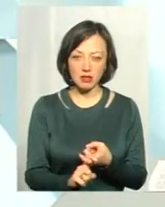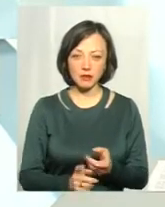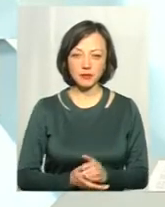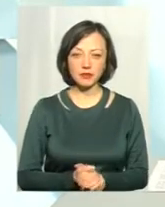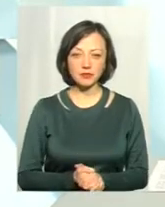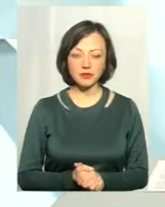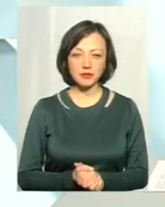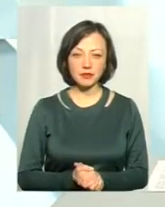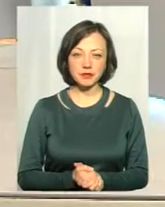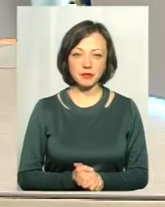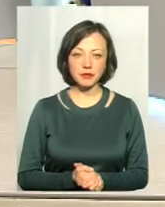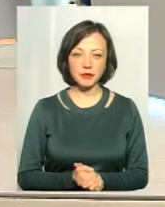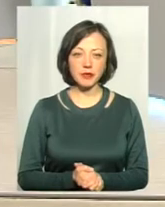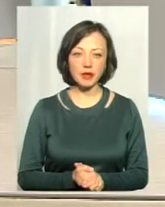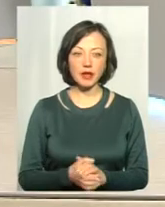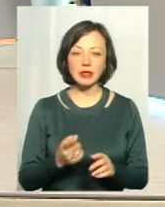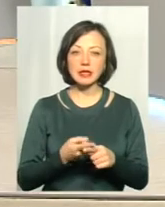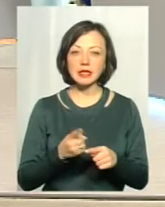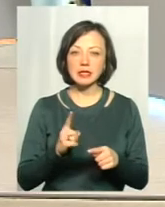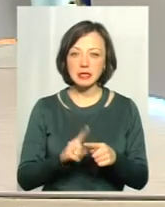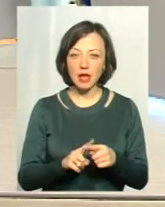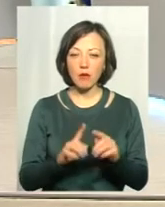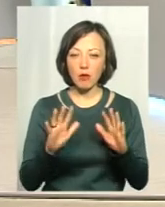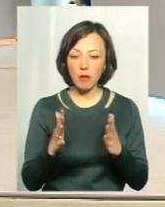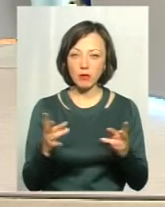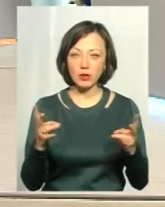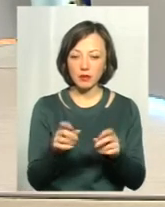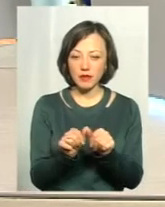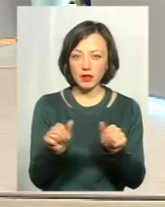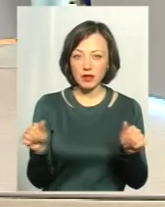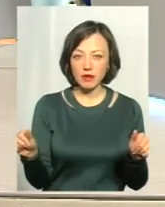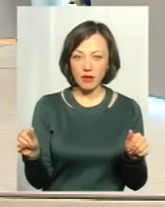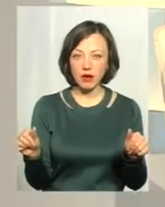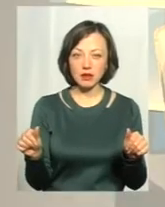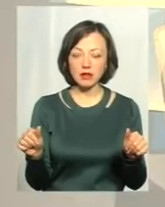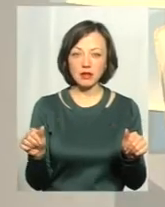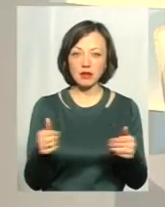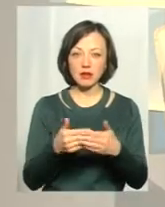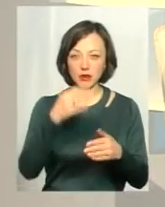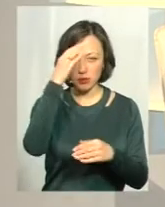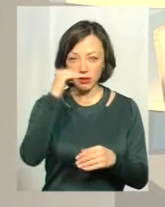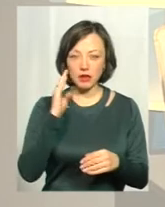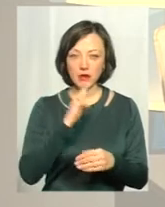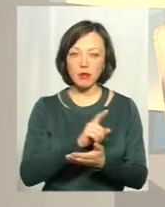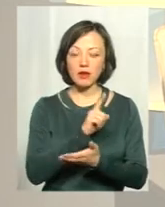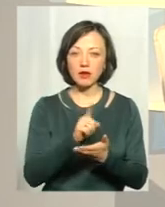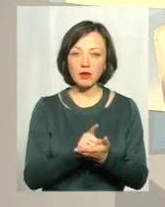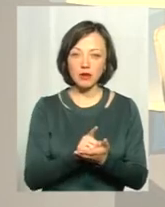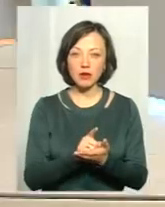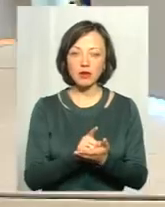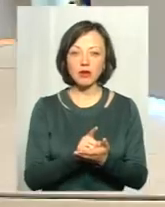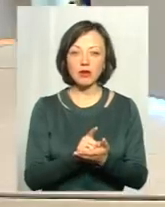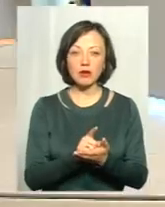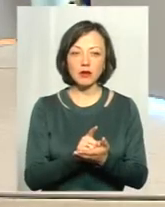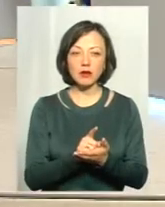прив'язані. Взагалі цей момент потрібен, все ж таки відривати їх від батьків і соціалізувати максимально. Батьків обов'язково потрібно соціалізувати,